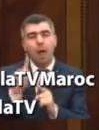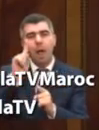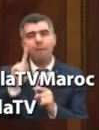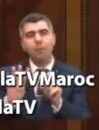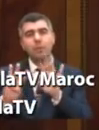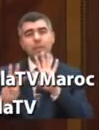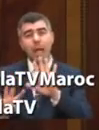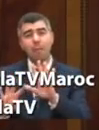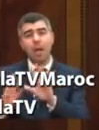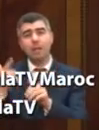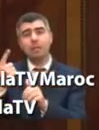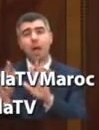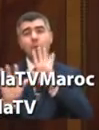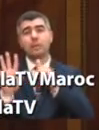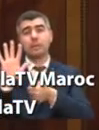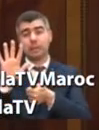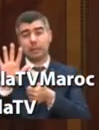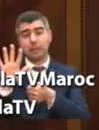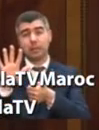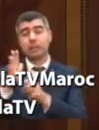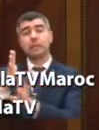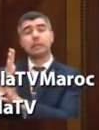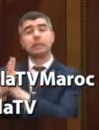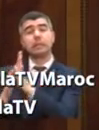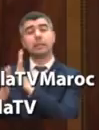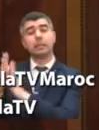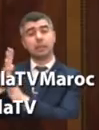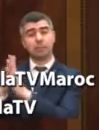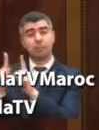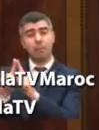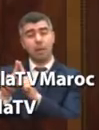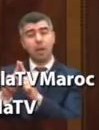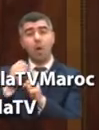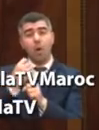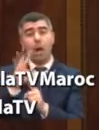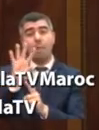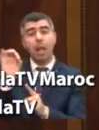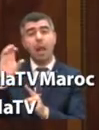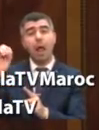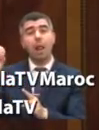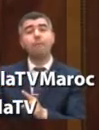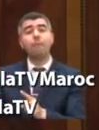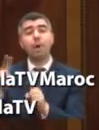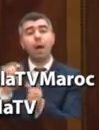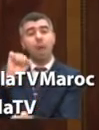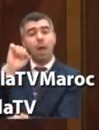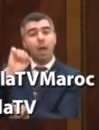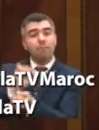مليون أسير فلسطيني وفلسطينية يعانون المعاناة، معاناة